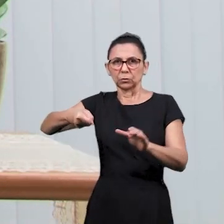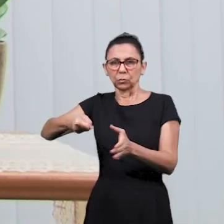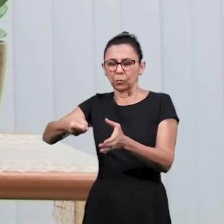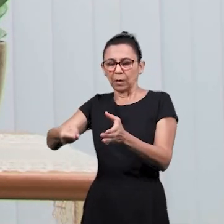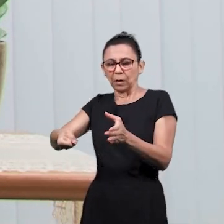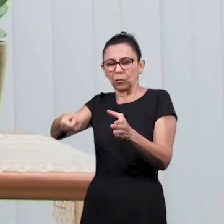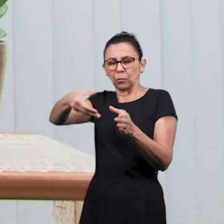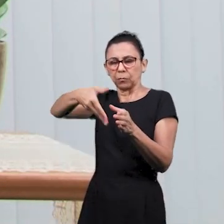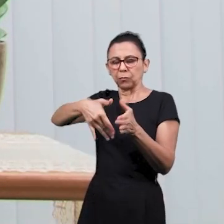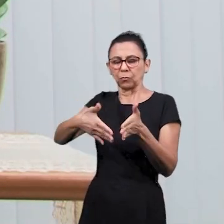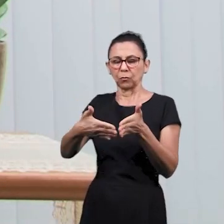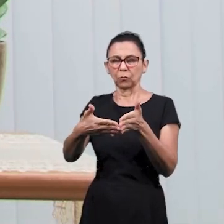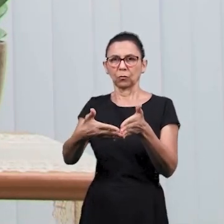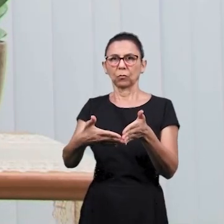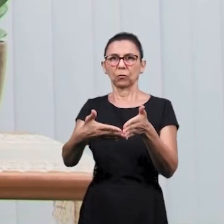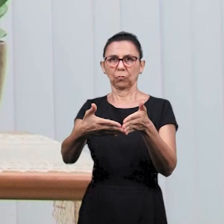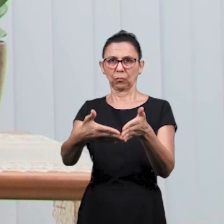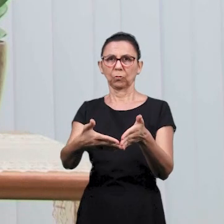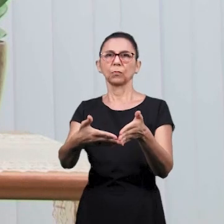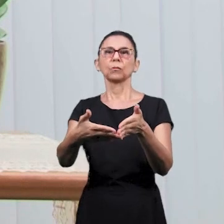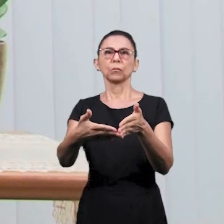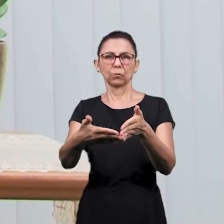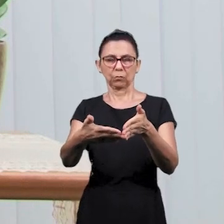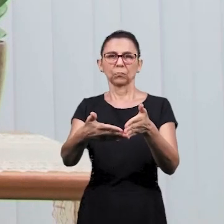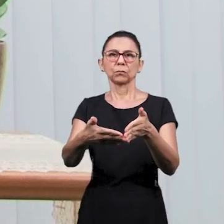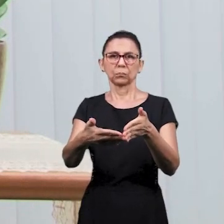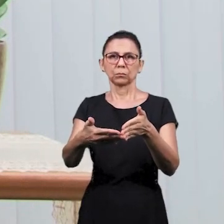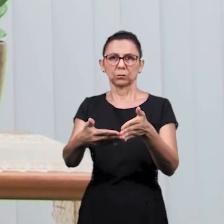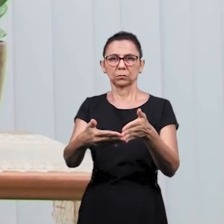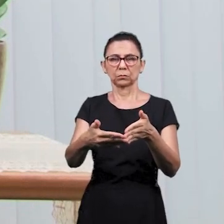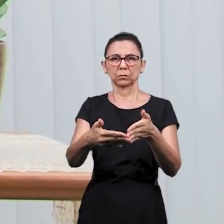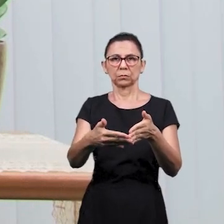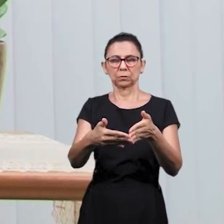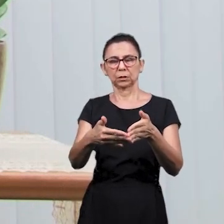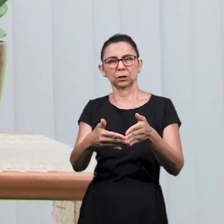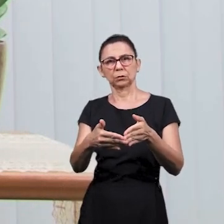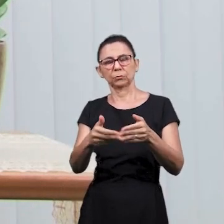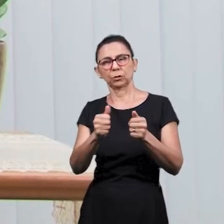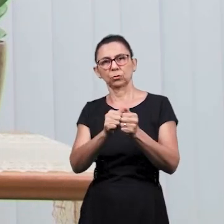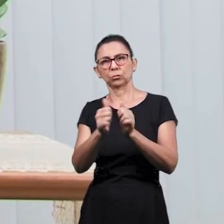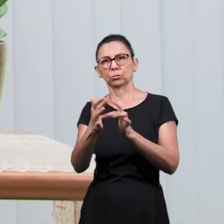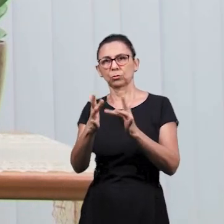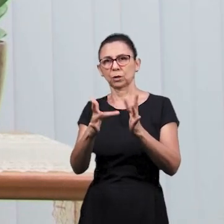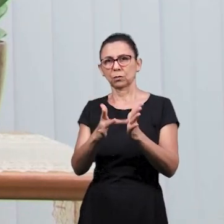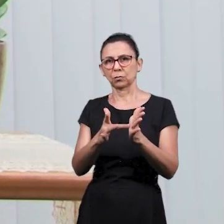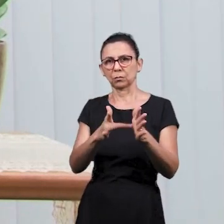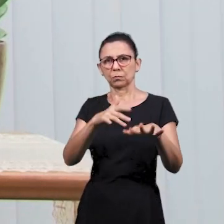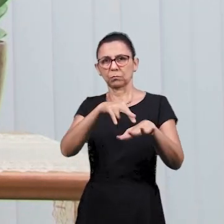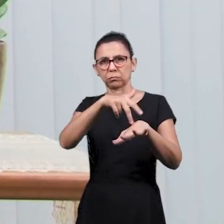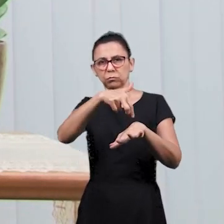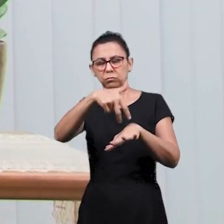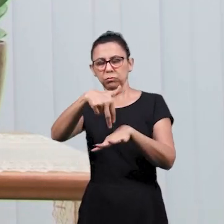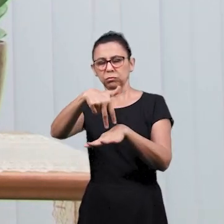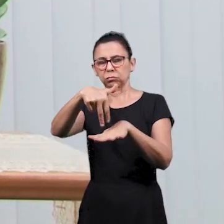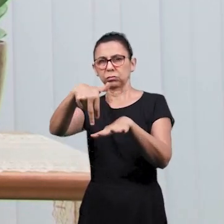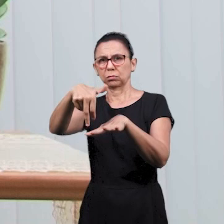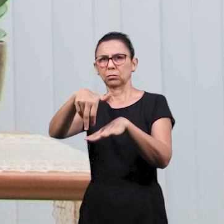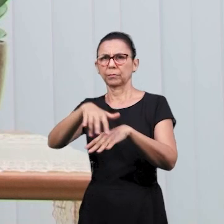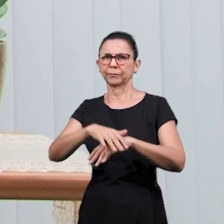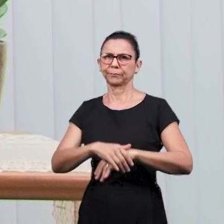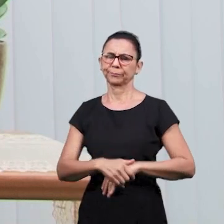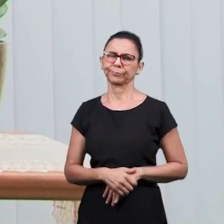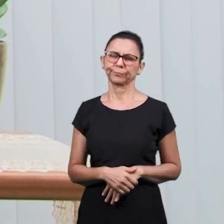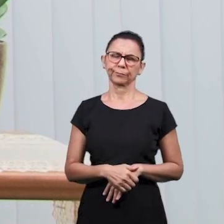ты усомнился?» Откуда он вышел? Он вышел из лодки, но когда увидел ветер и волны,